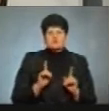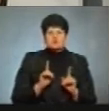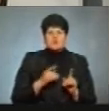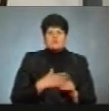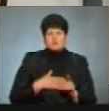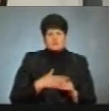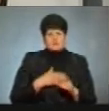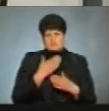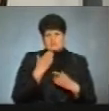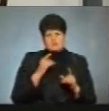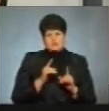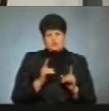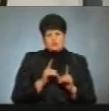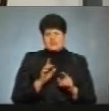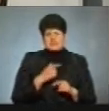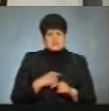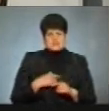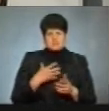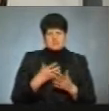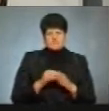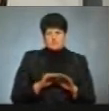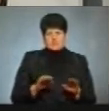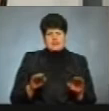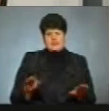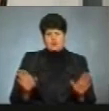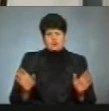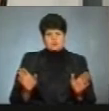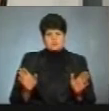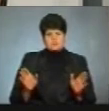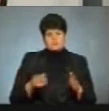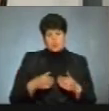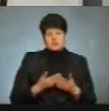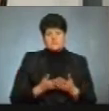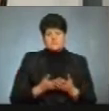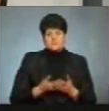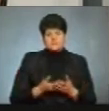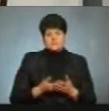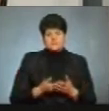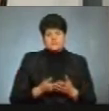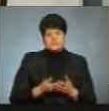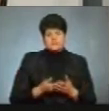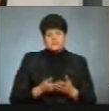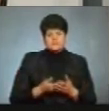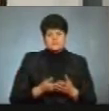що хвилюватися немає за що. Ні за себе, ні за своїх діток. От. І